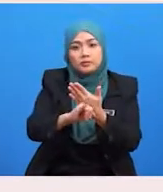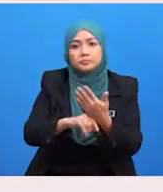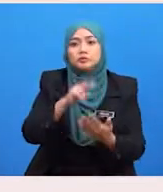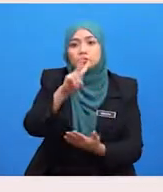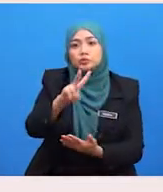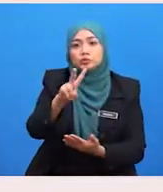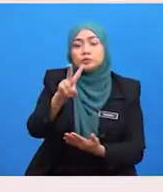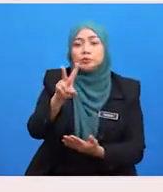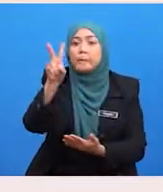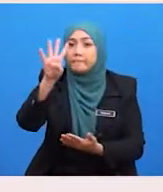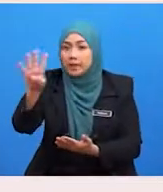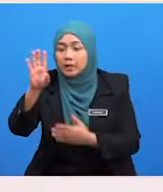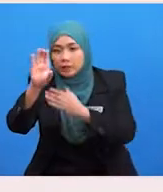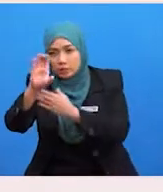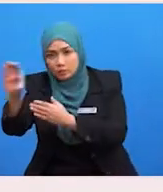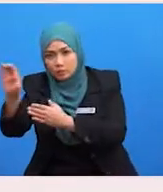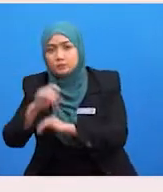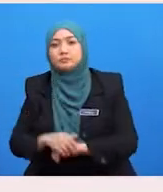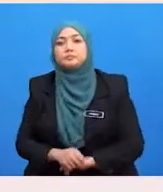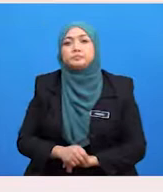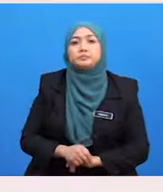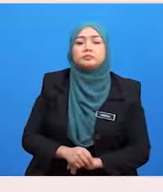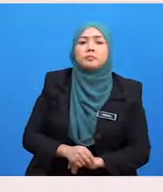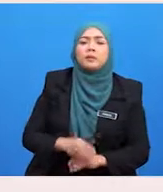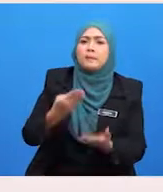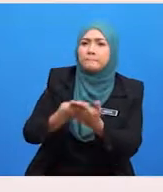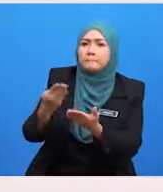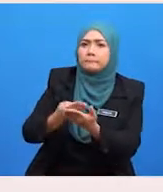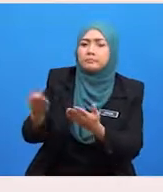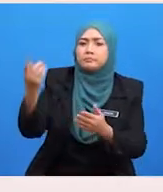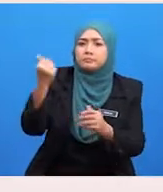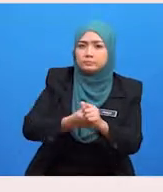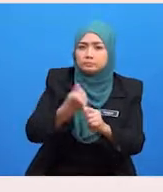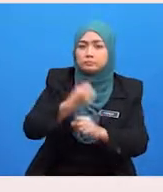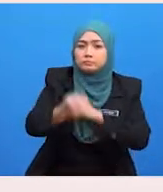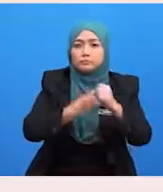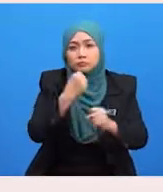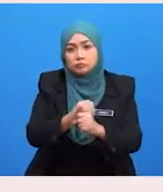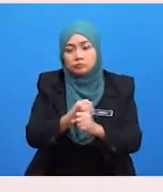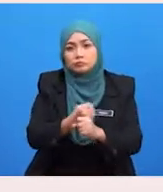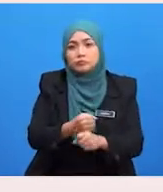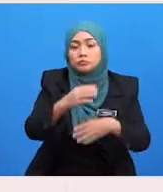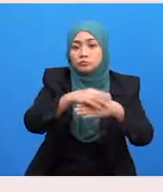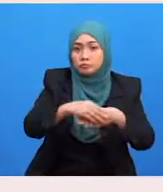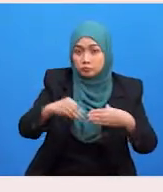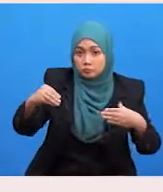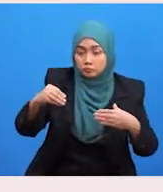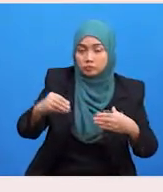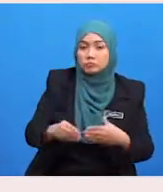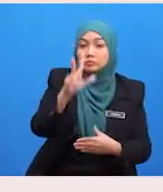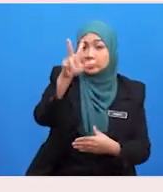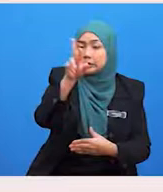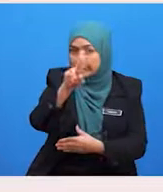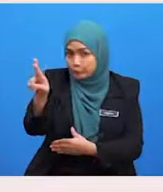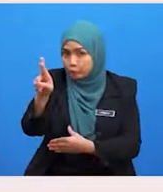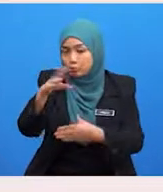RM2,400. Belian perabot yang dilakukan sepanjang tahun 2019 sebanyak RM3,000.